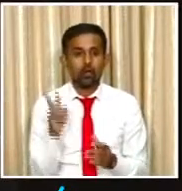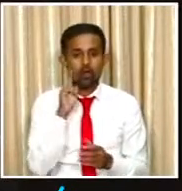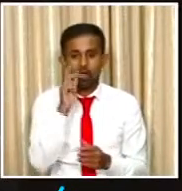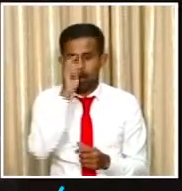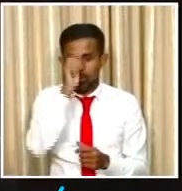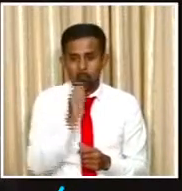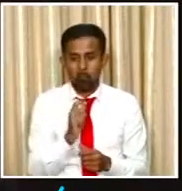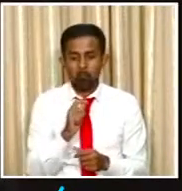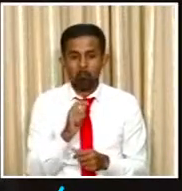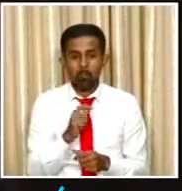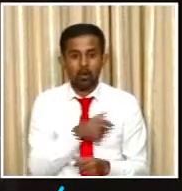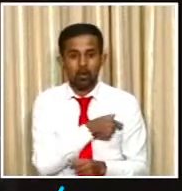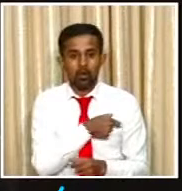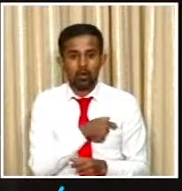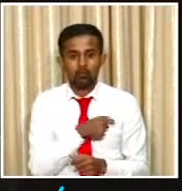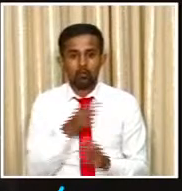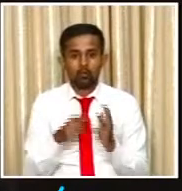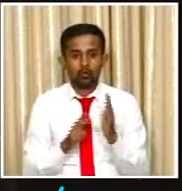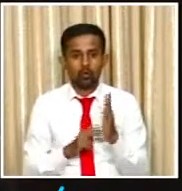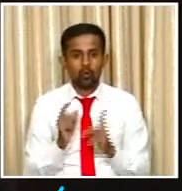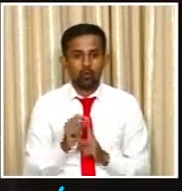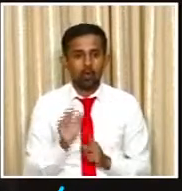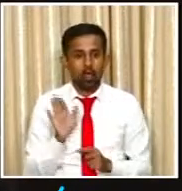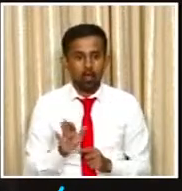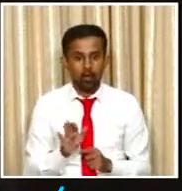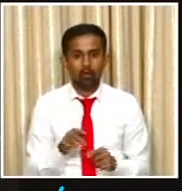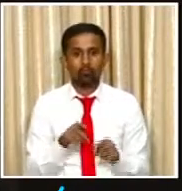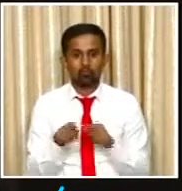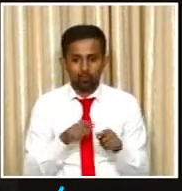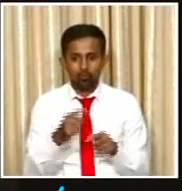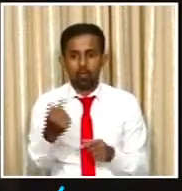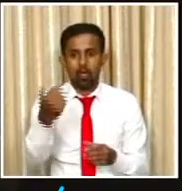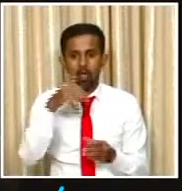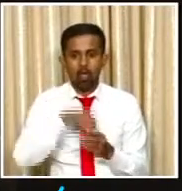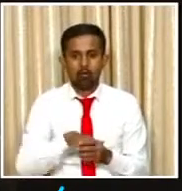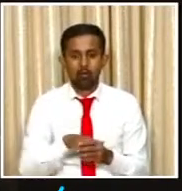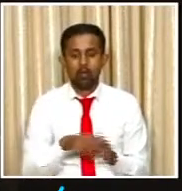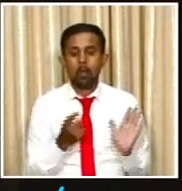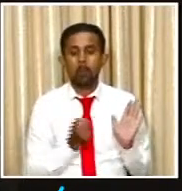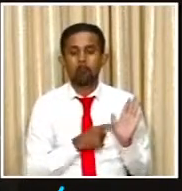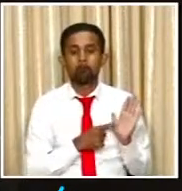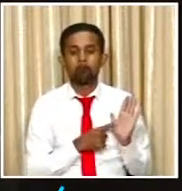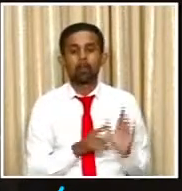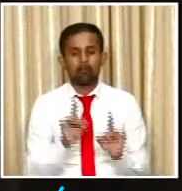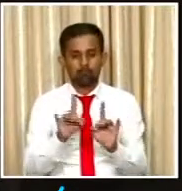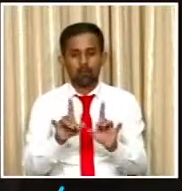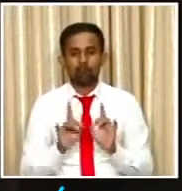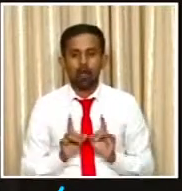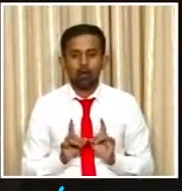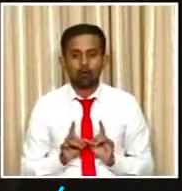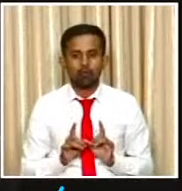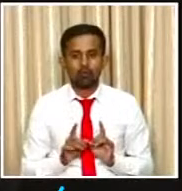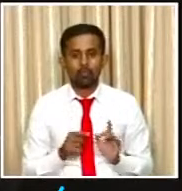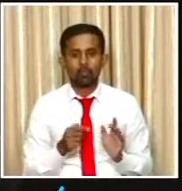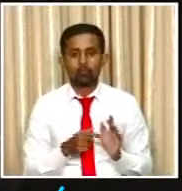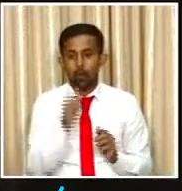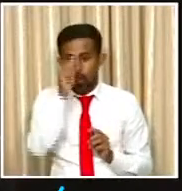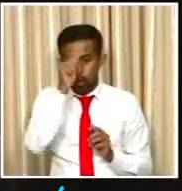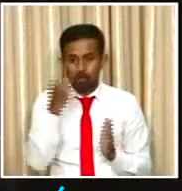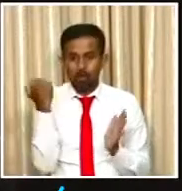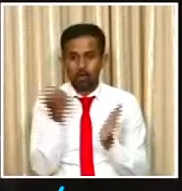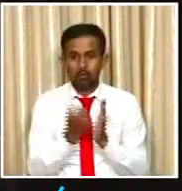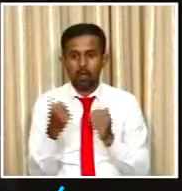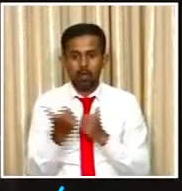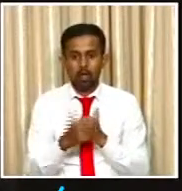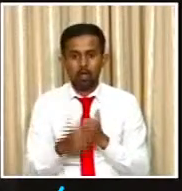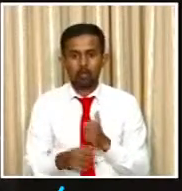මැතිතුමා එතකොට නායකයා හැටියට එක්සත් ජාතික පක්ෂේ ඔහොම තමයි ආවේ එහෙමනම් මේක කරලා තියෙන්නේත් එහෙම තමයි මේ වගේ කූට ලේකඩයක් හදලා